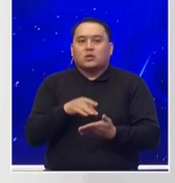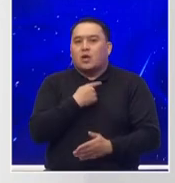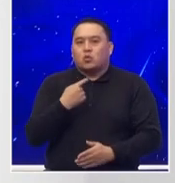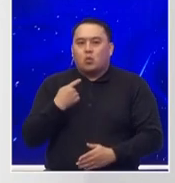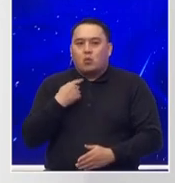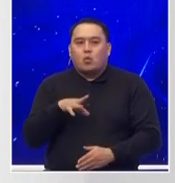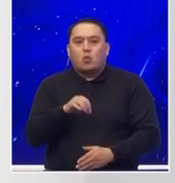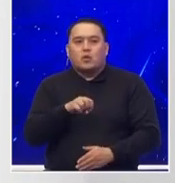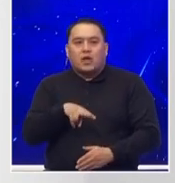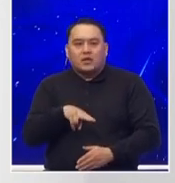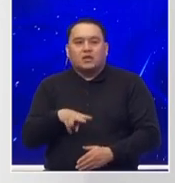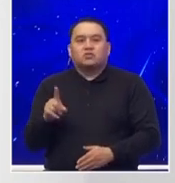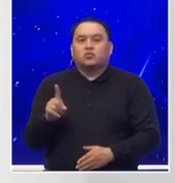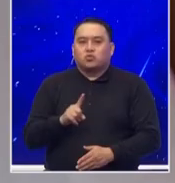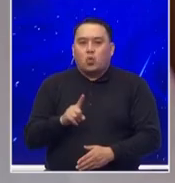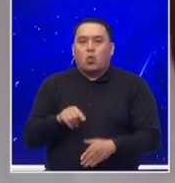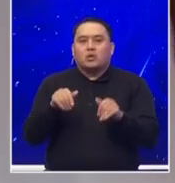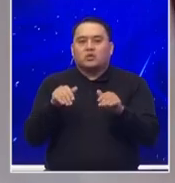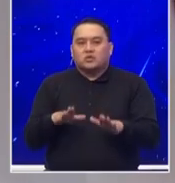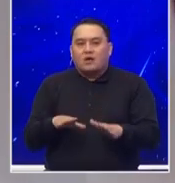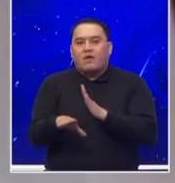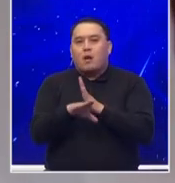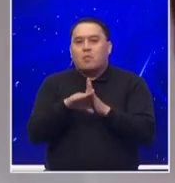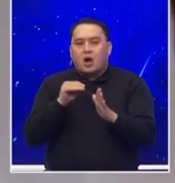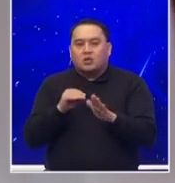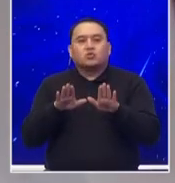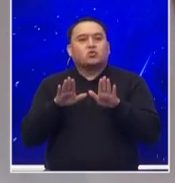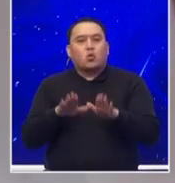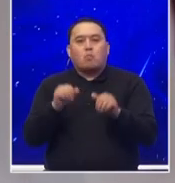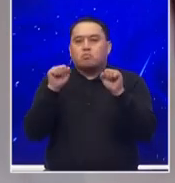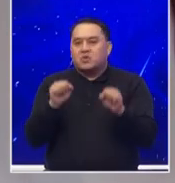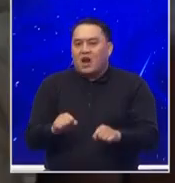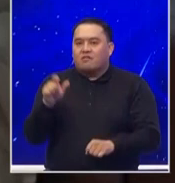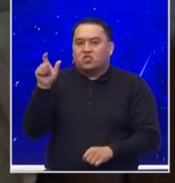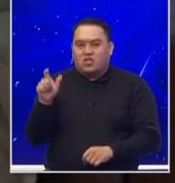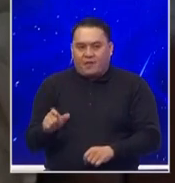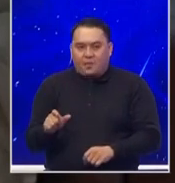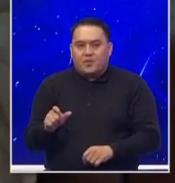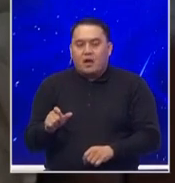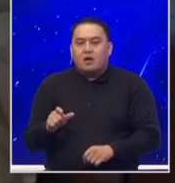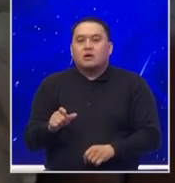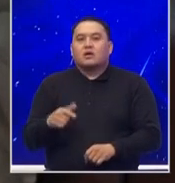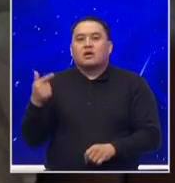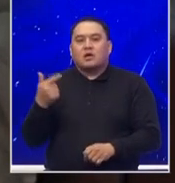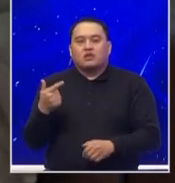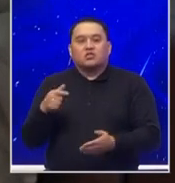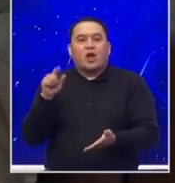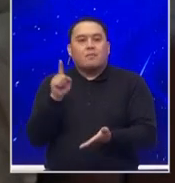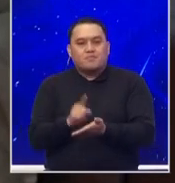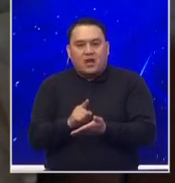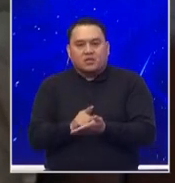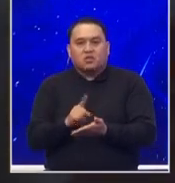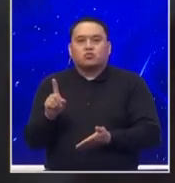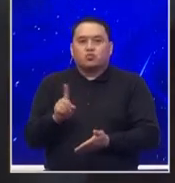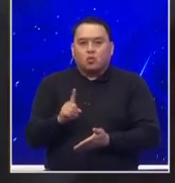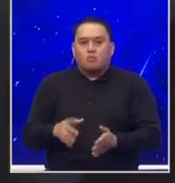Булат Бисултанулы считает, что проголосовать на выборах – это не только право каждого казахстанца, но и гражданский долг. Так он